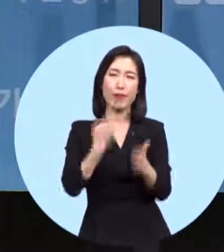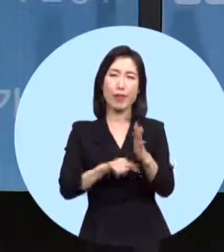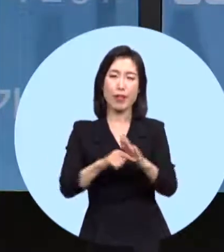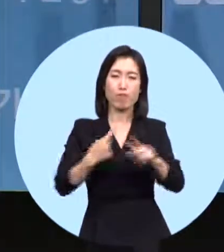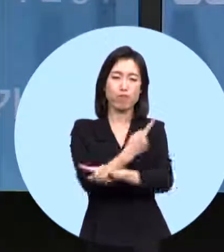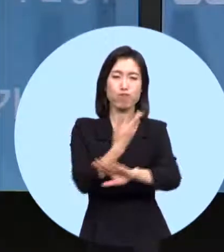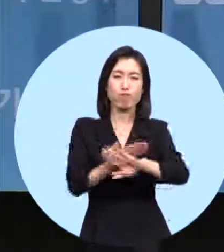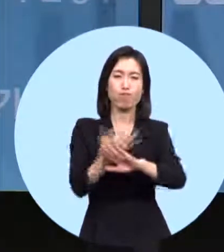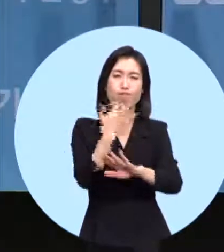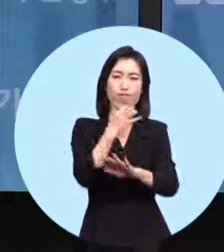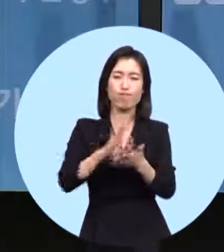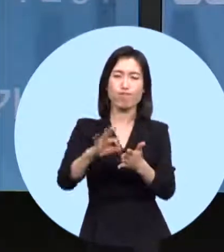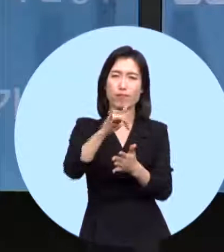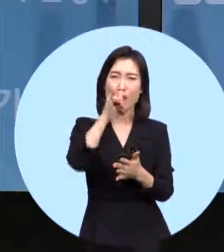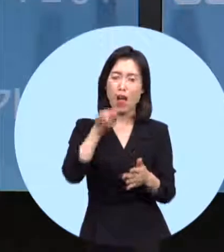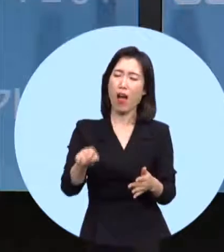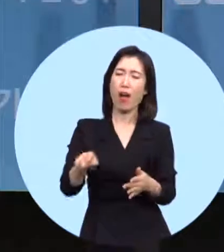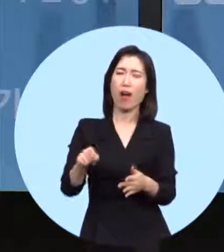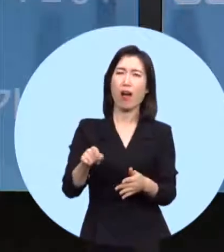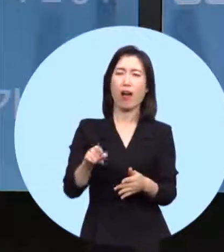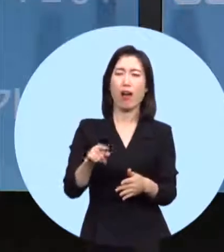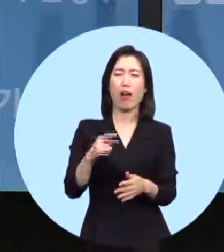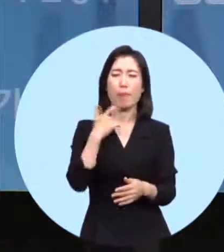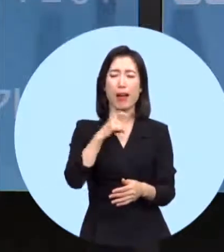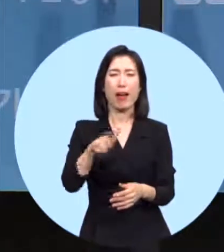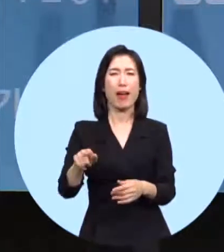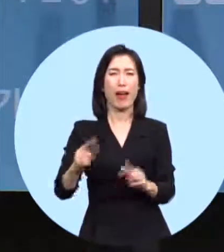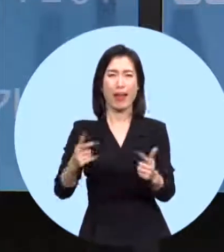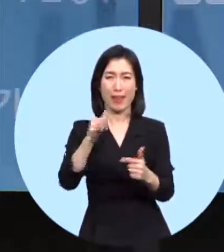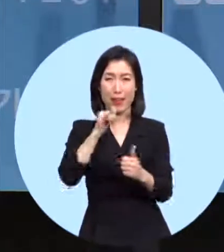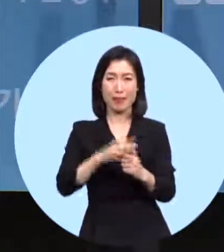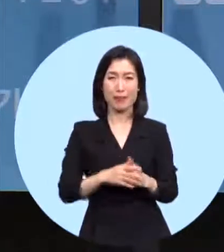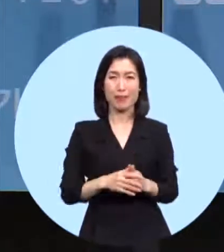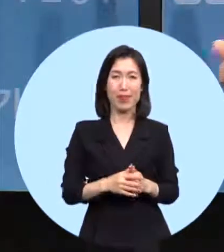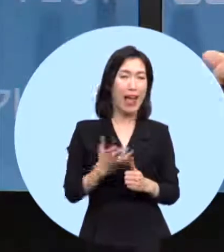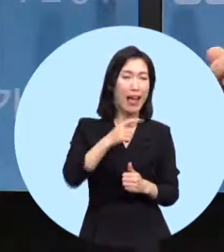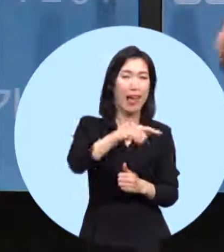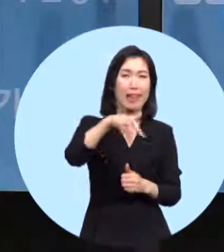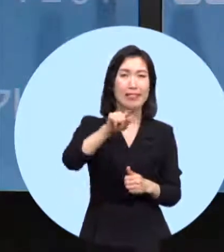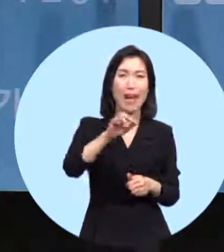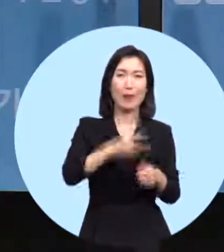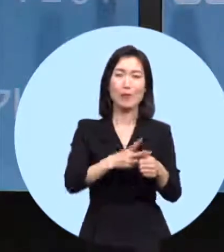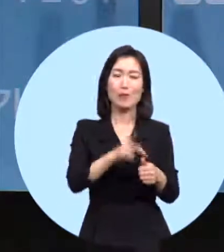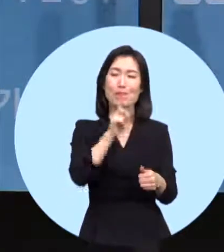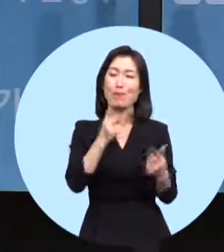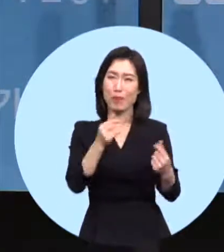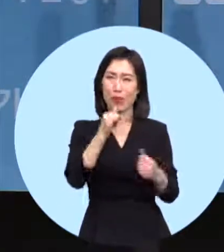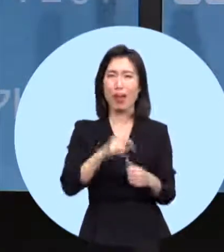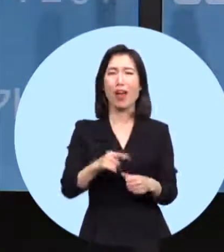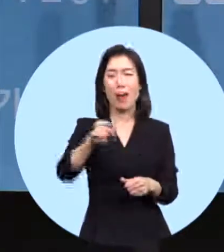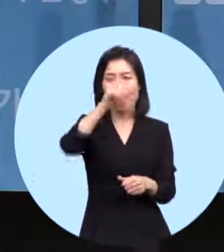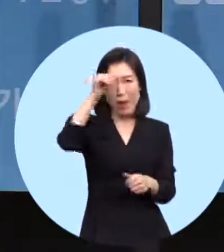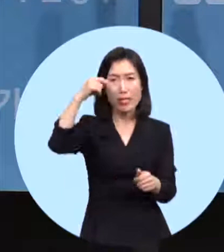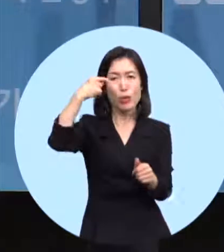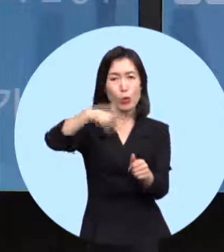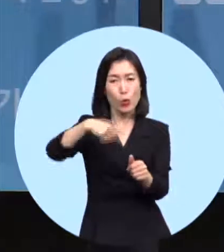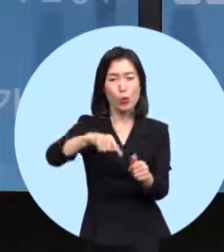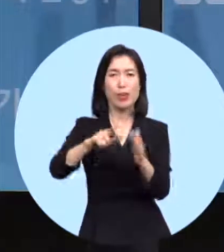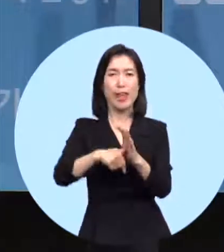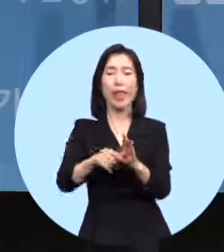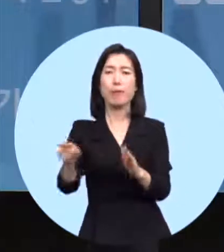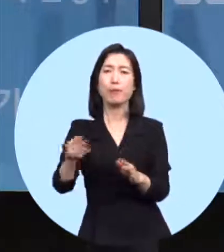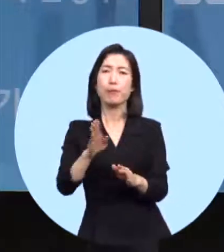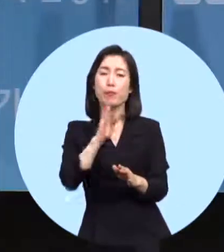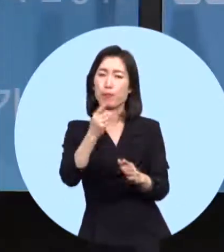보니까 전혀 수요자 관점을 갖지 못한 그런 것이죠. 아까 이제 우리 정현경 교수님도 그 비슷한 말씀 해주셨는데 정말